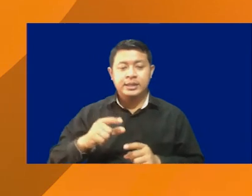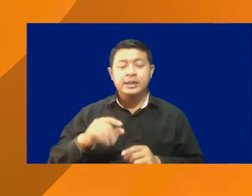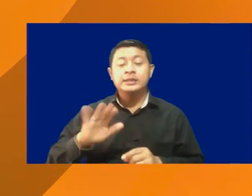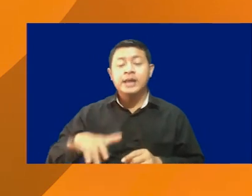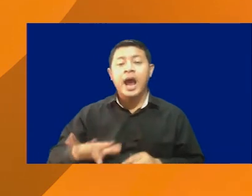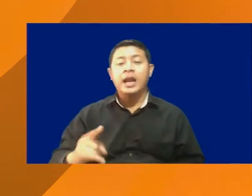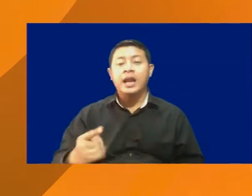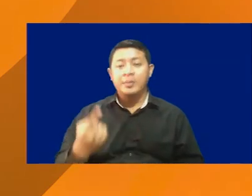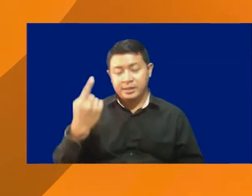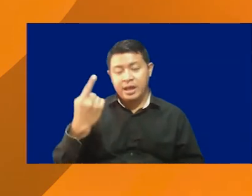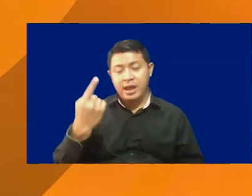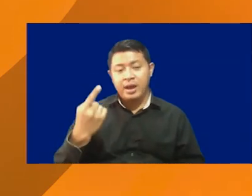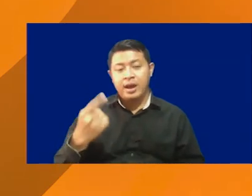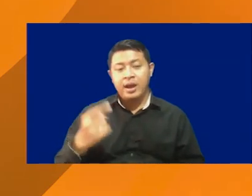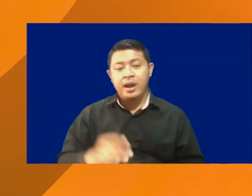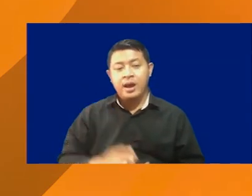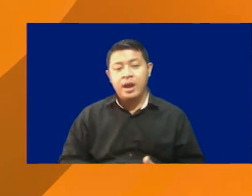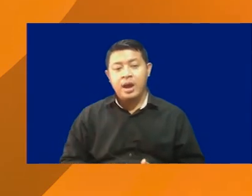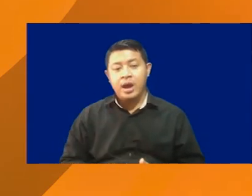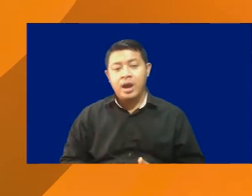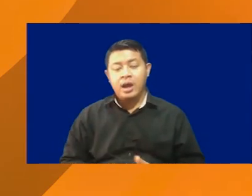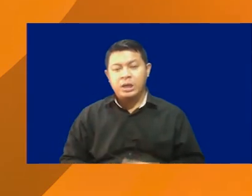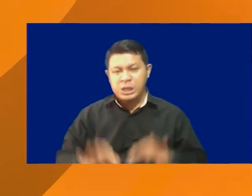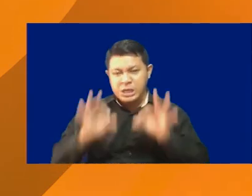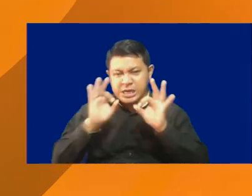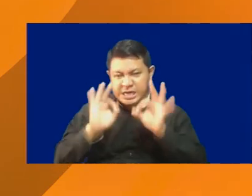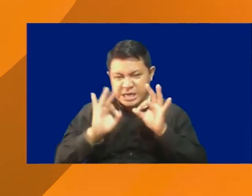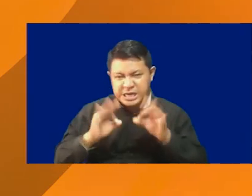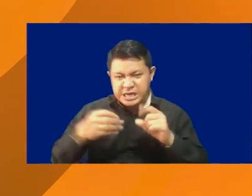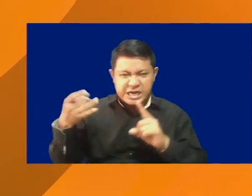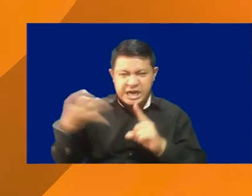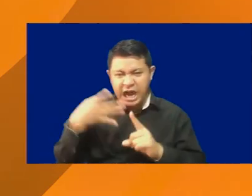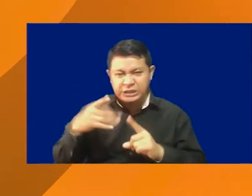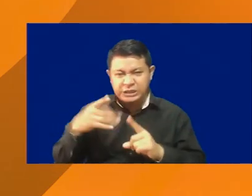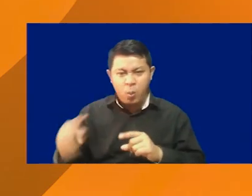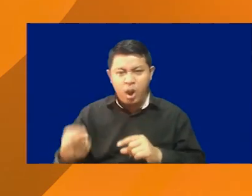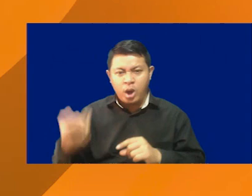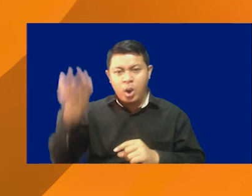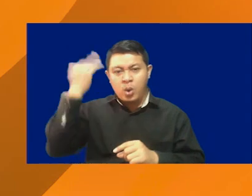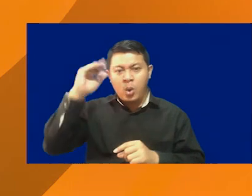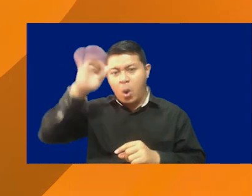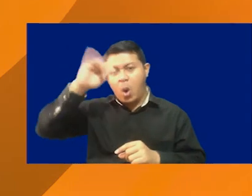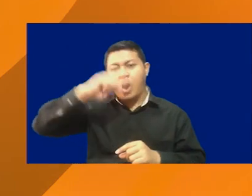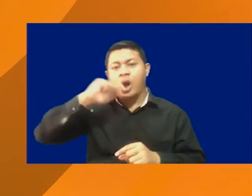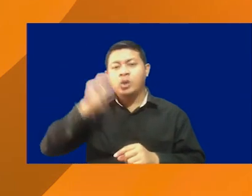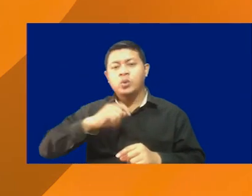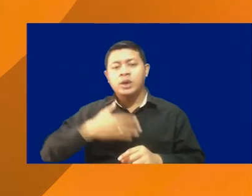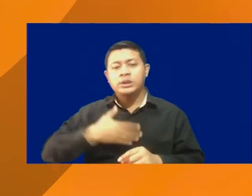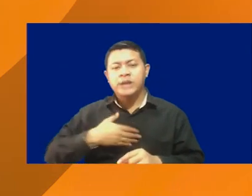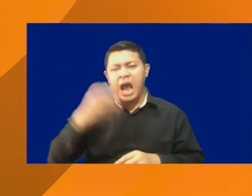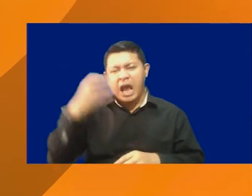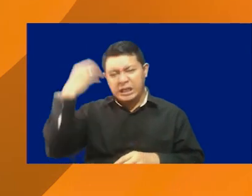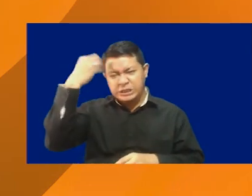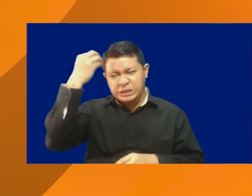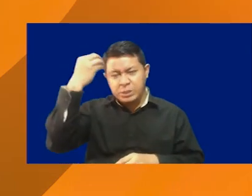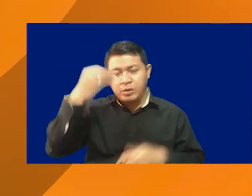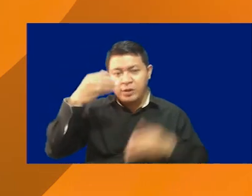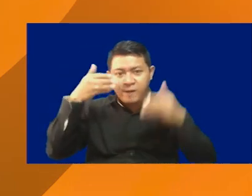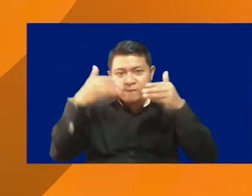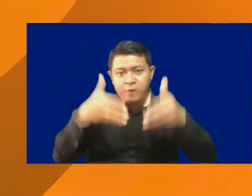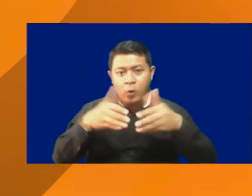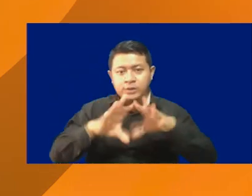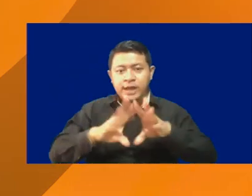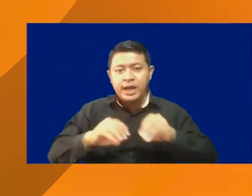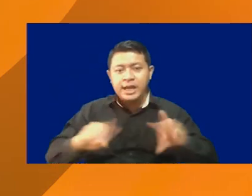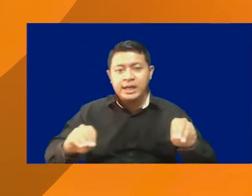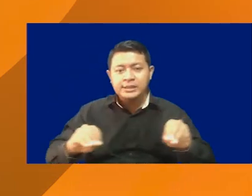Esther. Saya adalah anak tunggal yang dididik cukup keras oleh kedua orang tua saya. Dari dulu orang tua saya